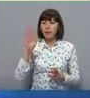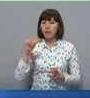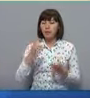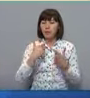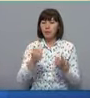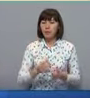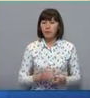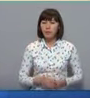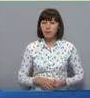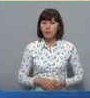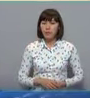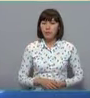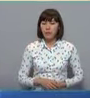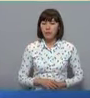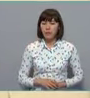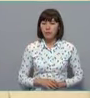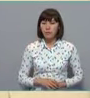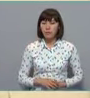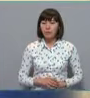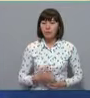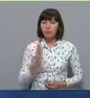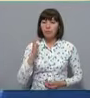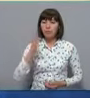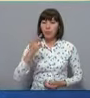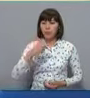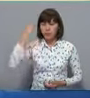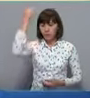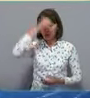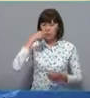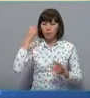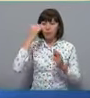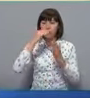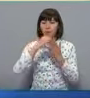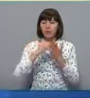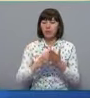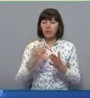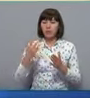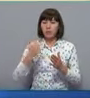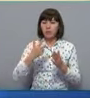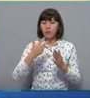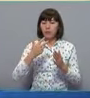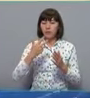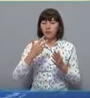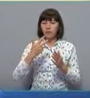мәлімдеді. Осы алдағы 3 жылдың ішінде осы бағдарламаға ғана